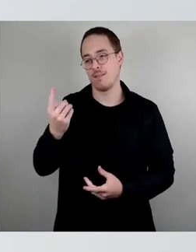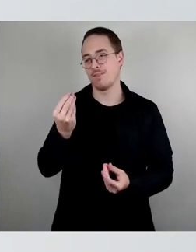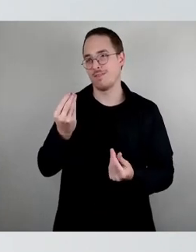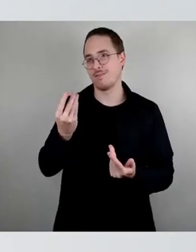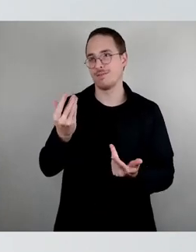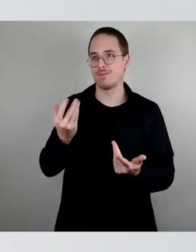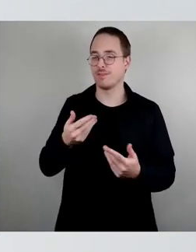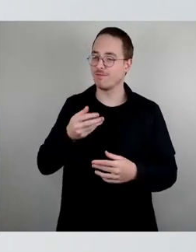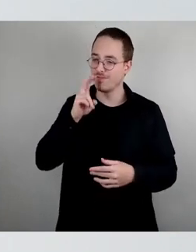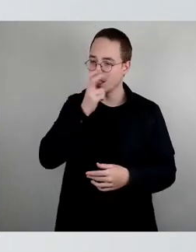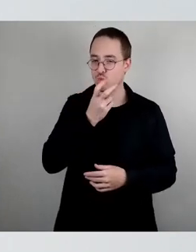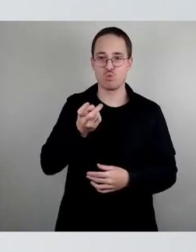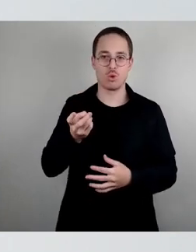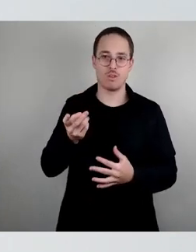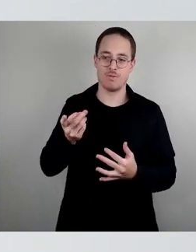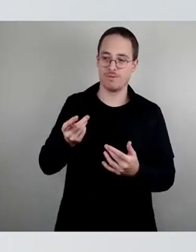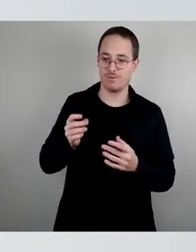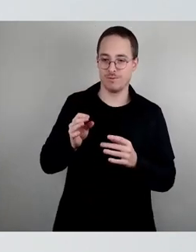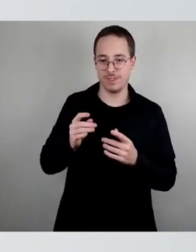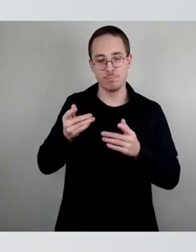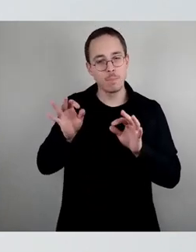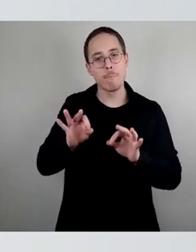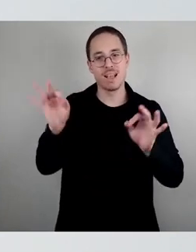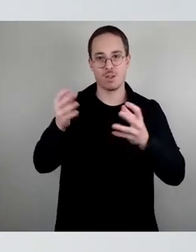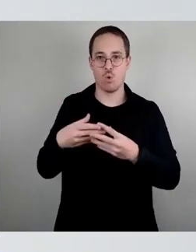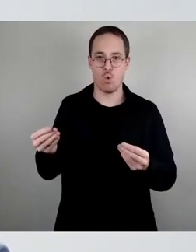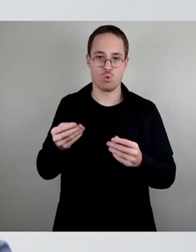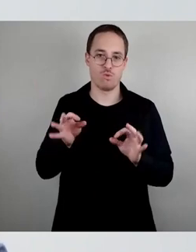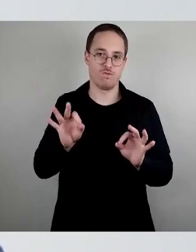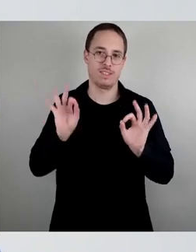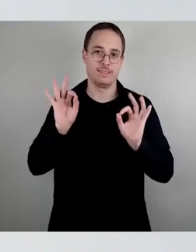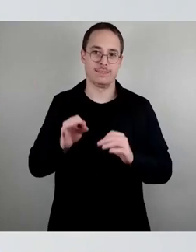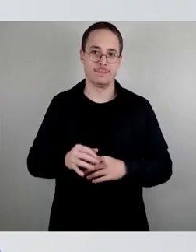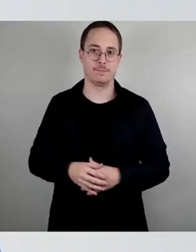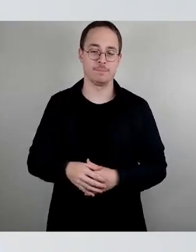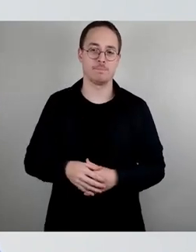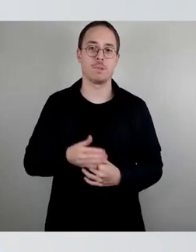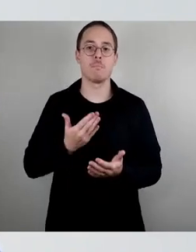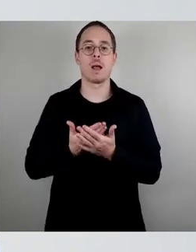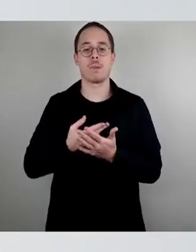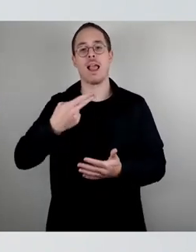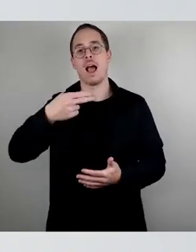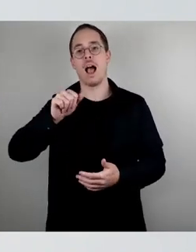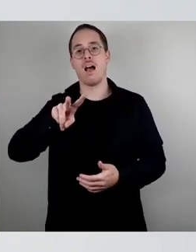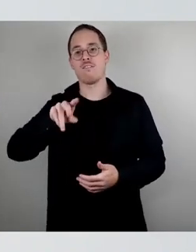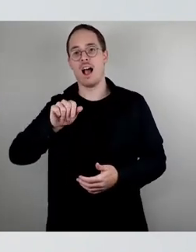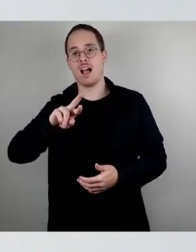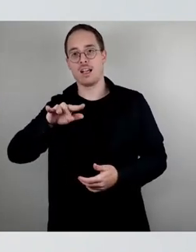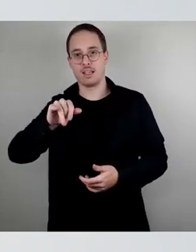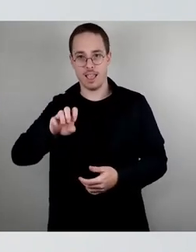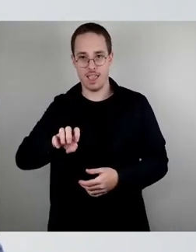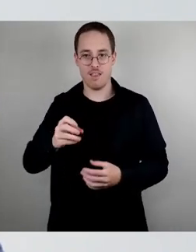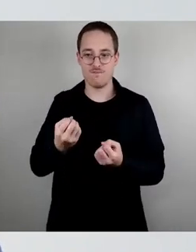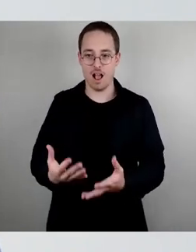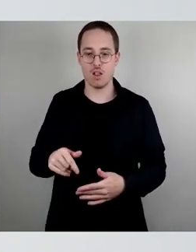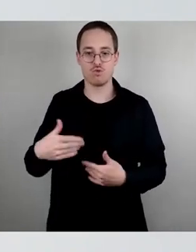Umbau auch funktioniert. So zum Beispiel, dass eben in einem Havariefall auch ein Fahrzeug an der Straßenbahn vorbeifahren kann. Auch das